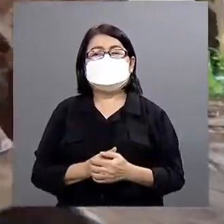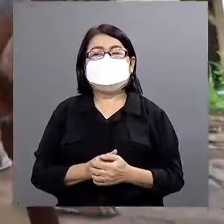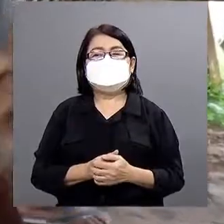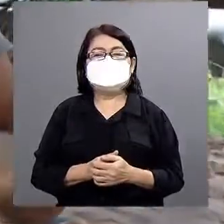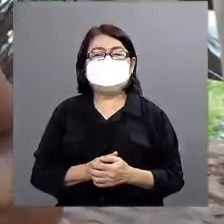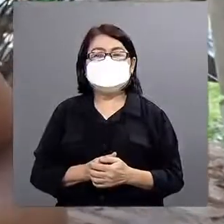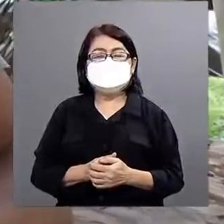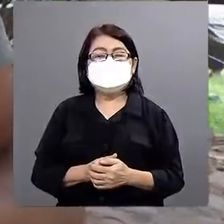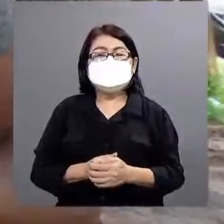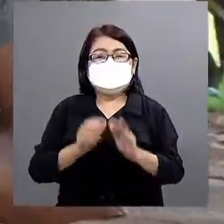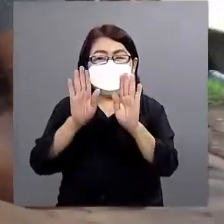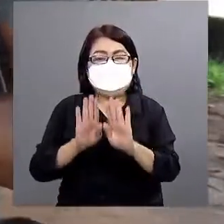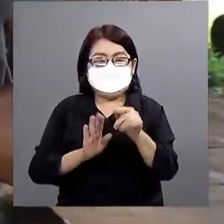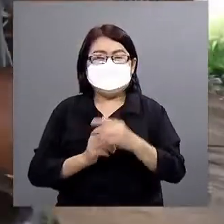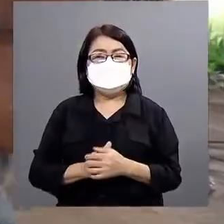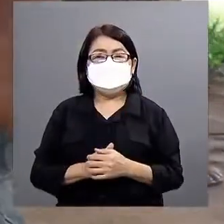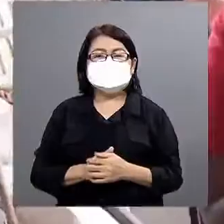ณนี้ครับซอกันตรึม